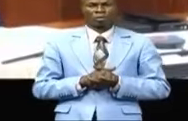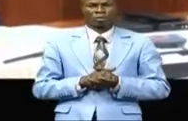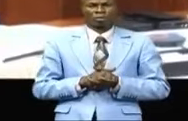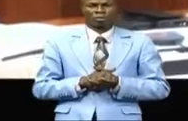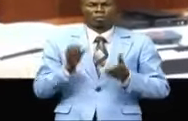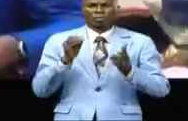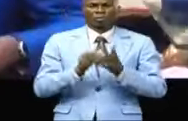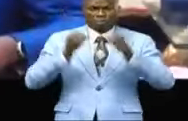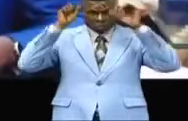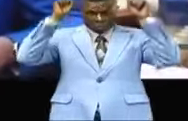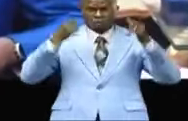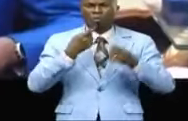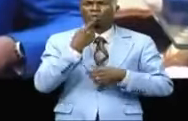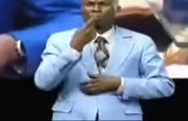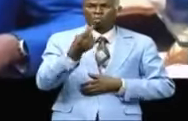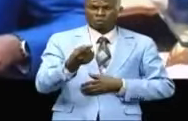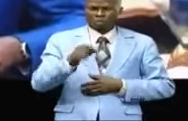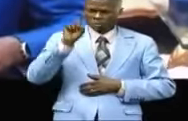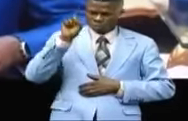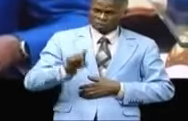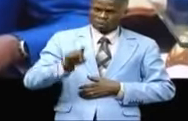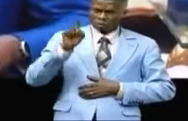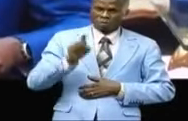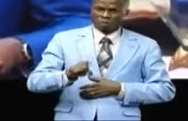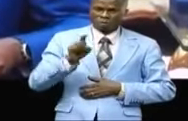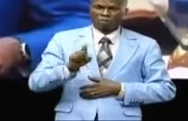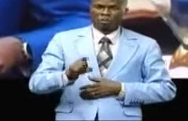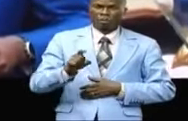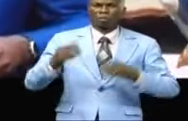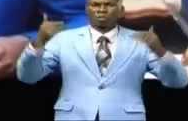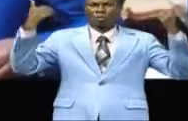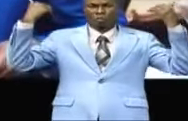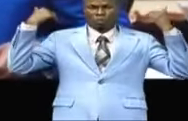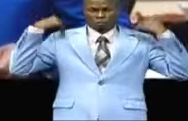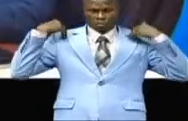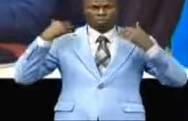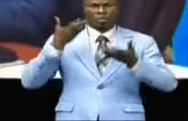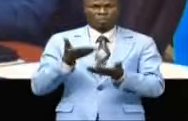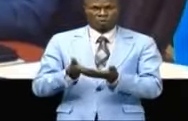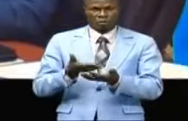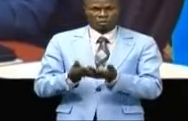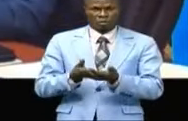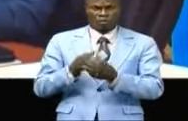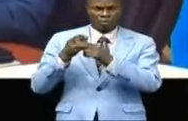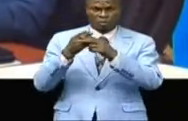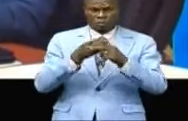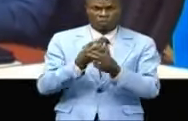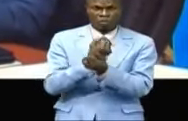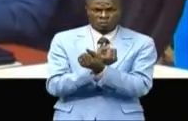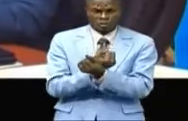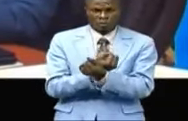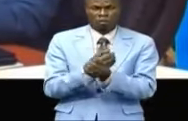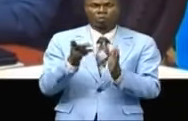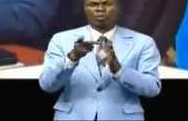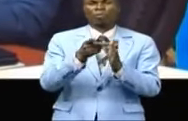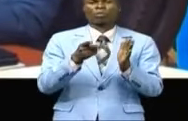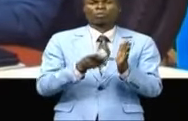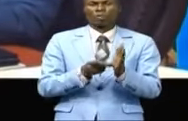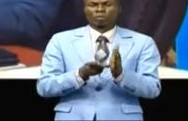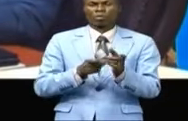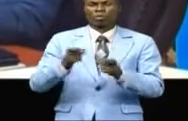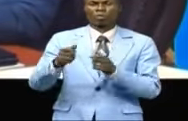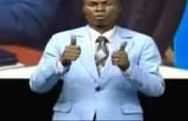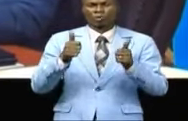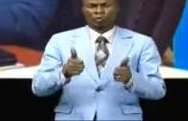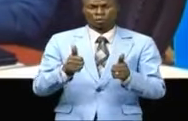Il a rappelé l'exigence de la part des autorités de tutelle de veiller au respect de principes de bonne gestion dans